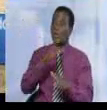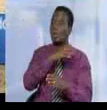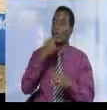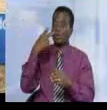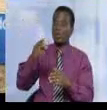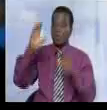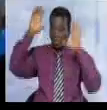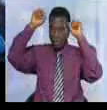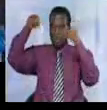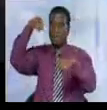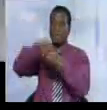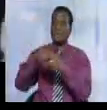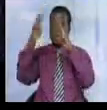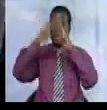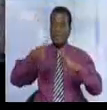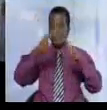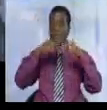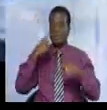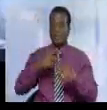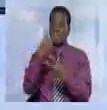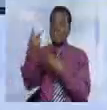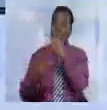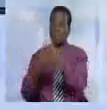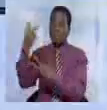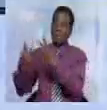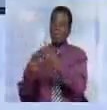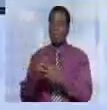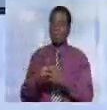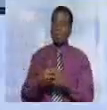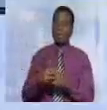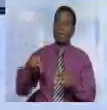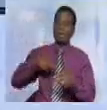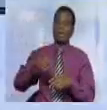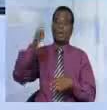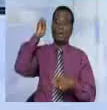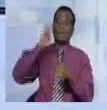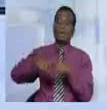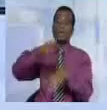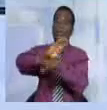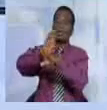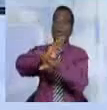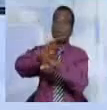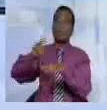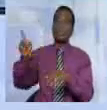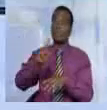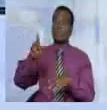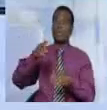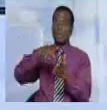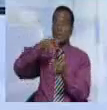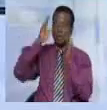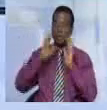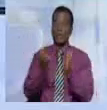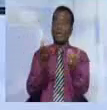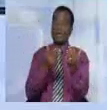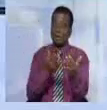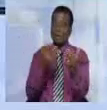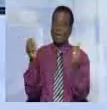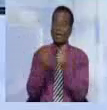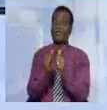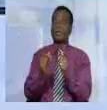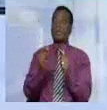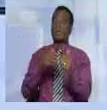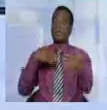chef de l'État dans les villes qu'il aura à visiter. Nous étions plutôt à Boaké où les étudiants attendent avec